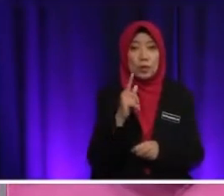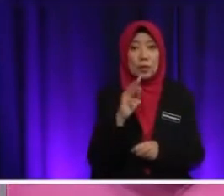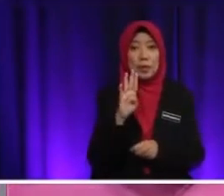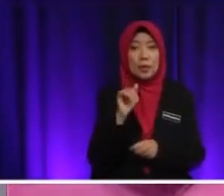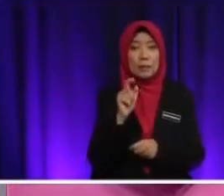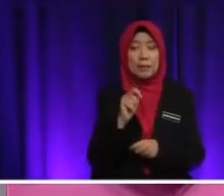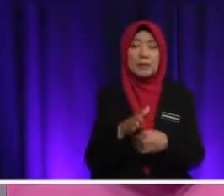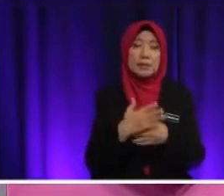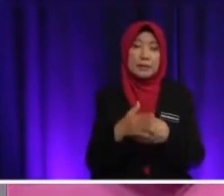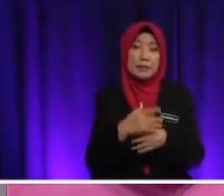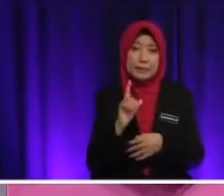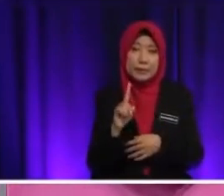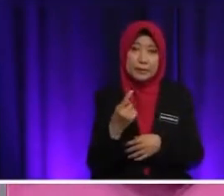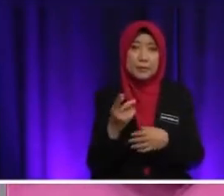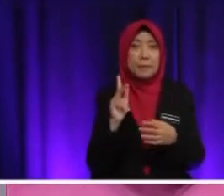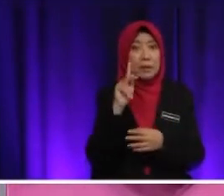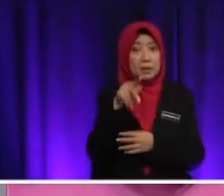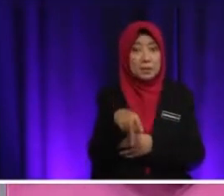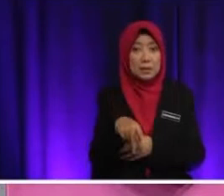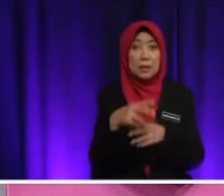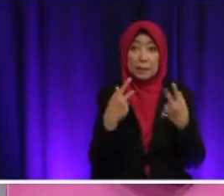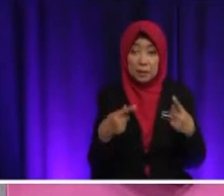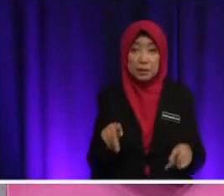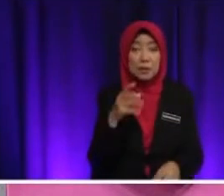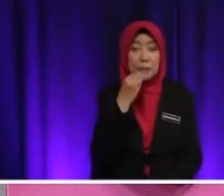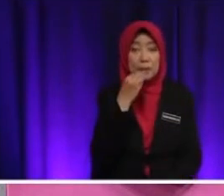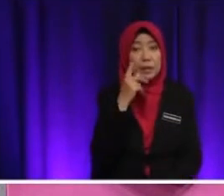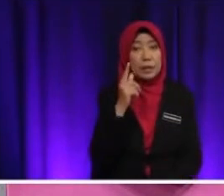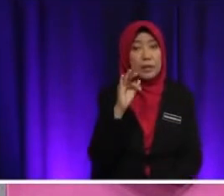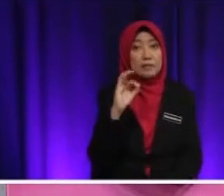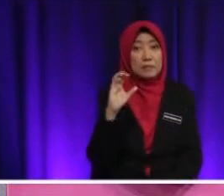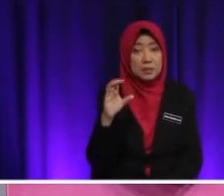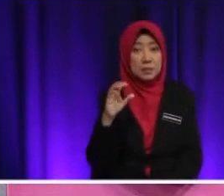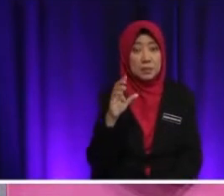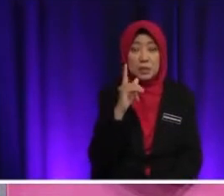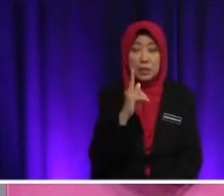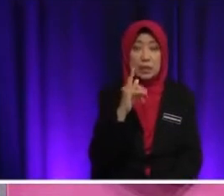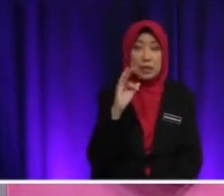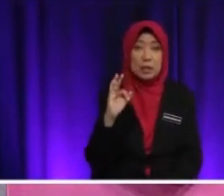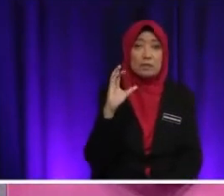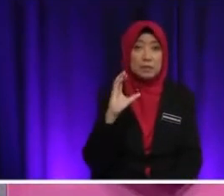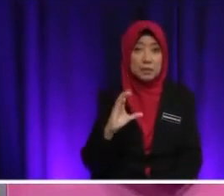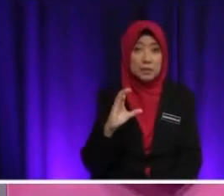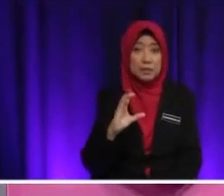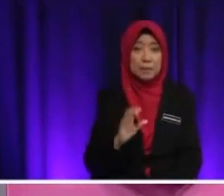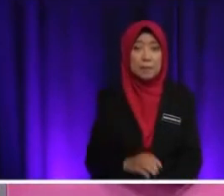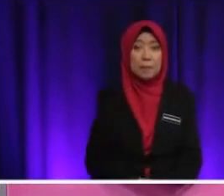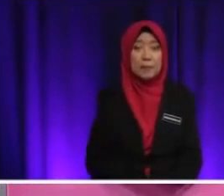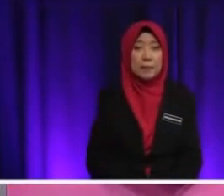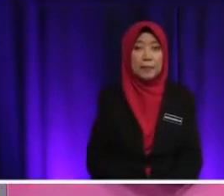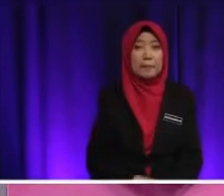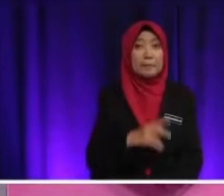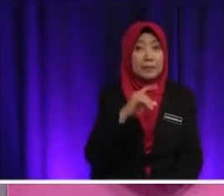ini senang saja. Pastikan ada, pernah makan KFC kan? Ada KFC. Iaitu sama